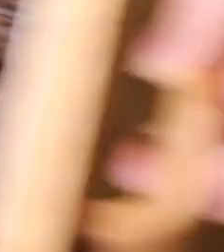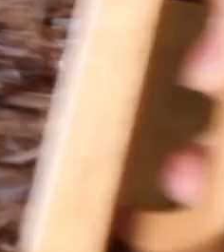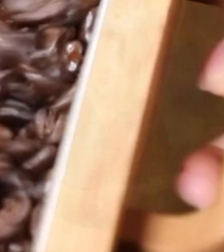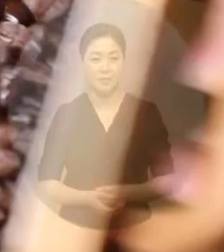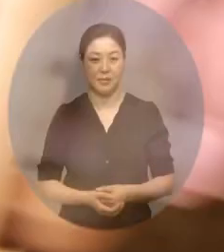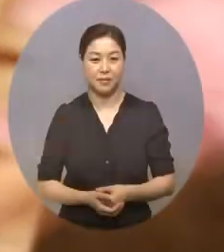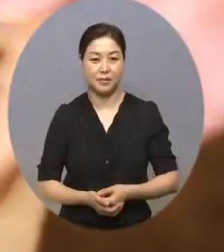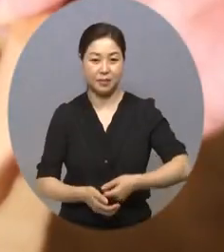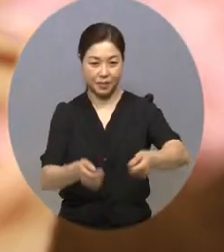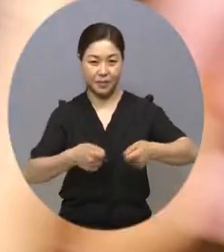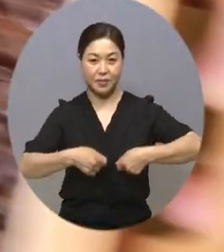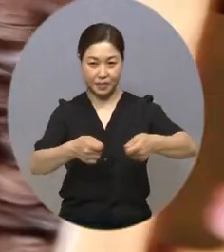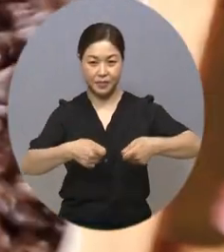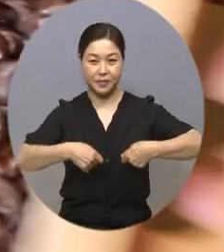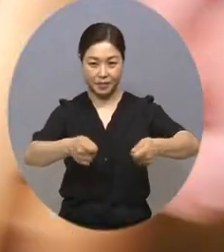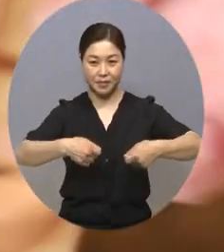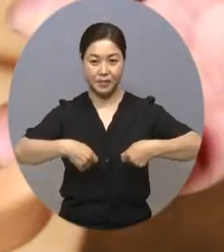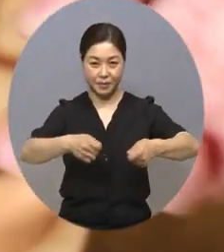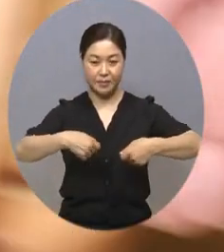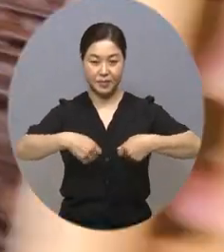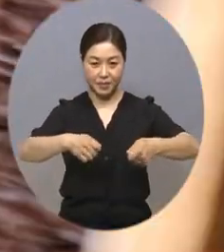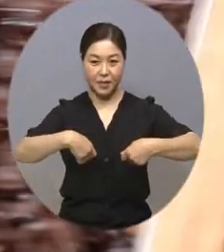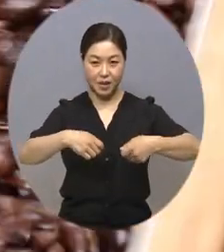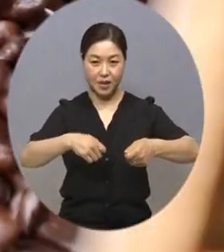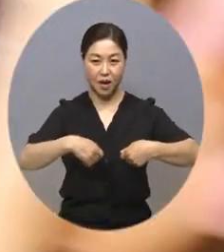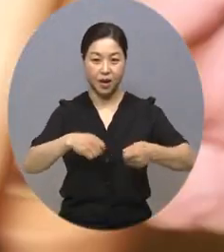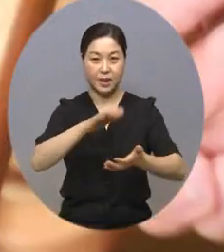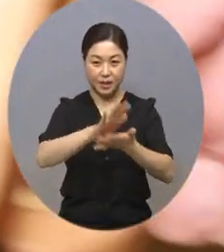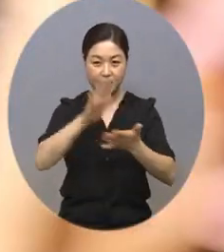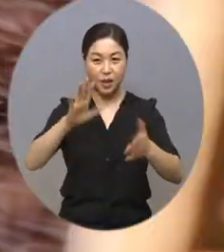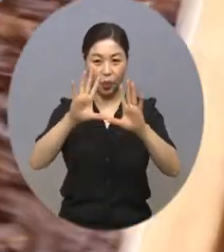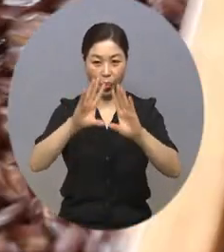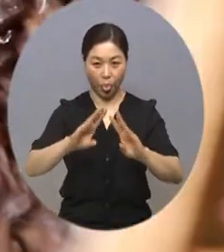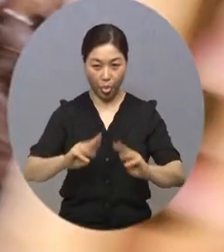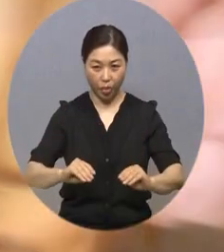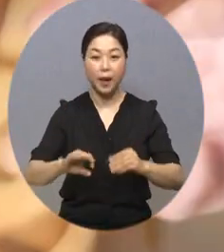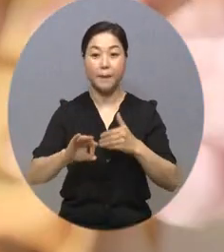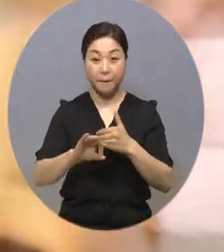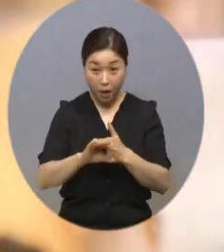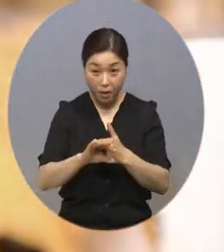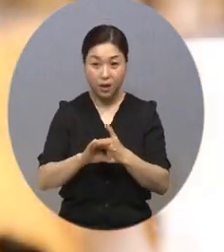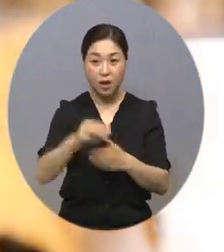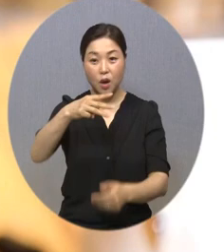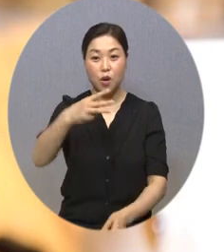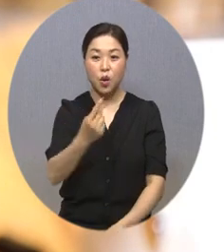마지막으로 강력 쿨러에 시켜 만 중요한 로스팅은 끝입니다